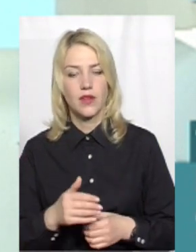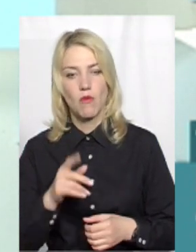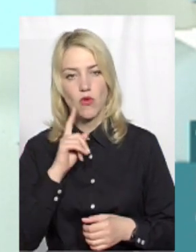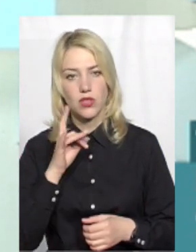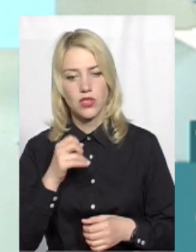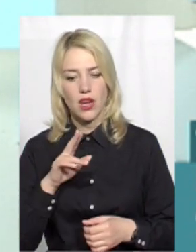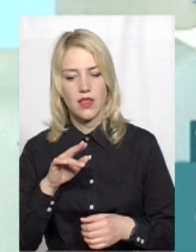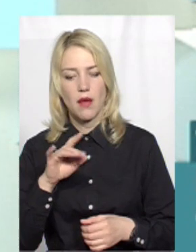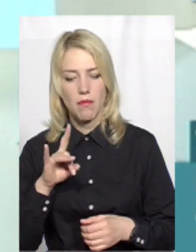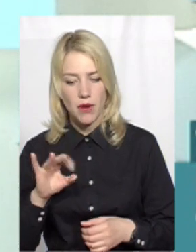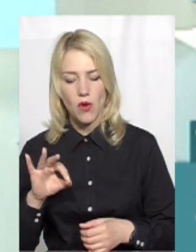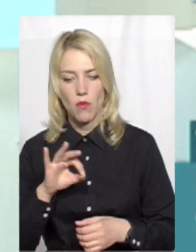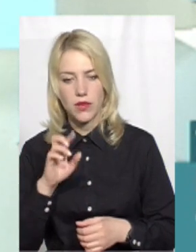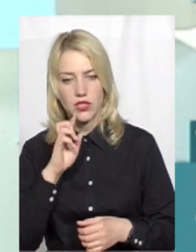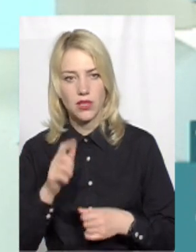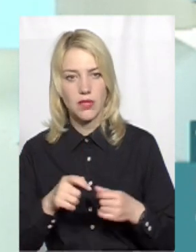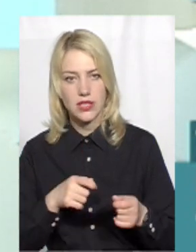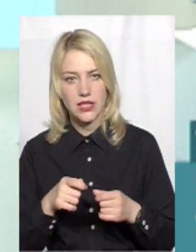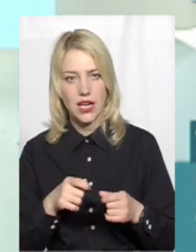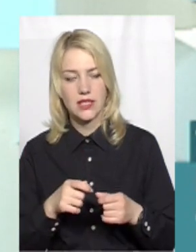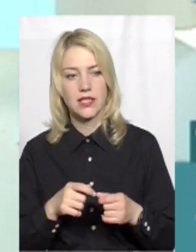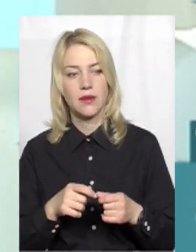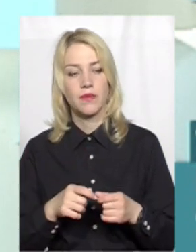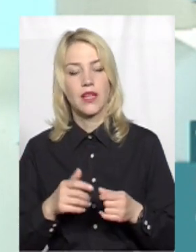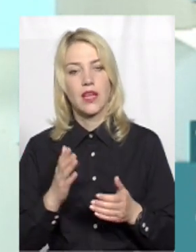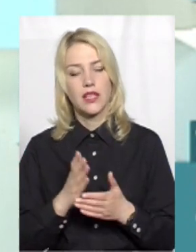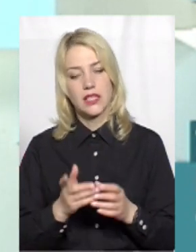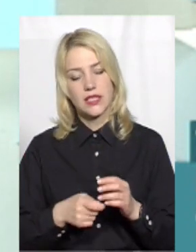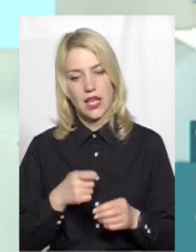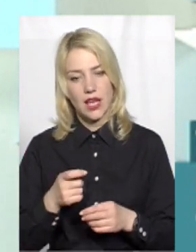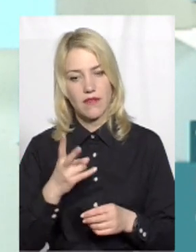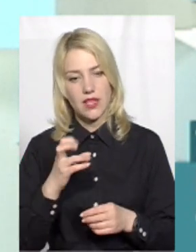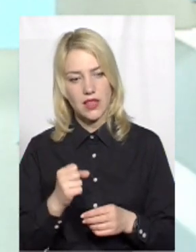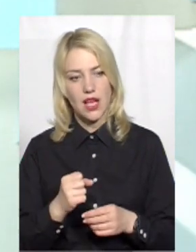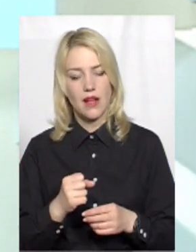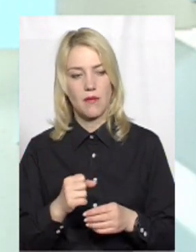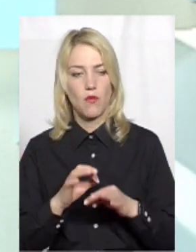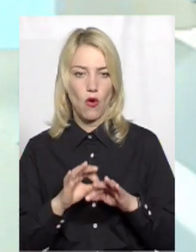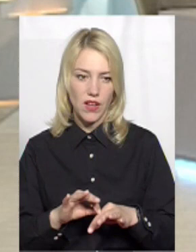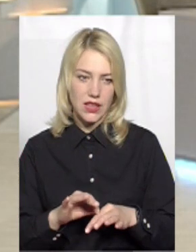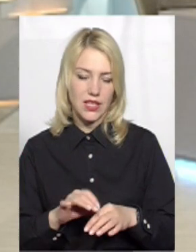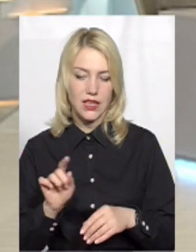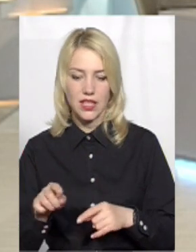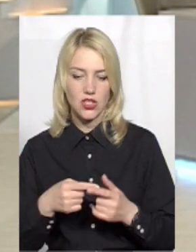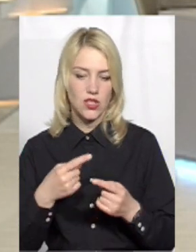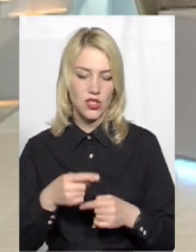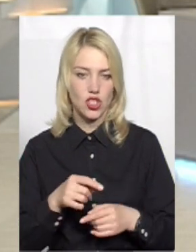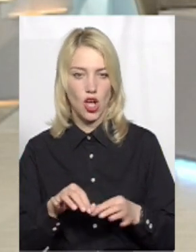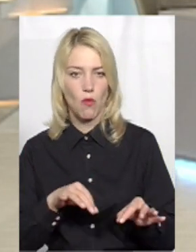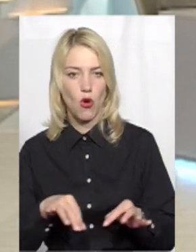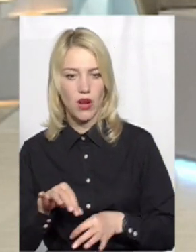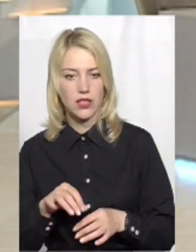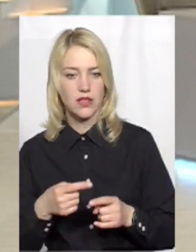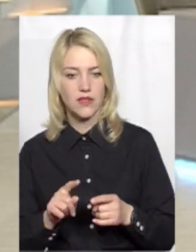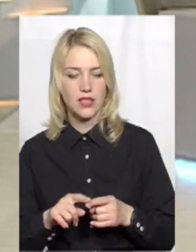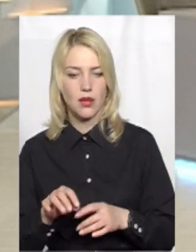при облдержадміністрації поступає низка заявок на проведення тих чи інших проєктів. Це як